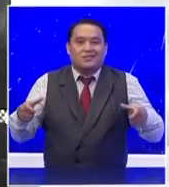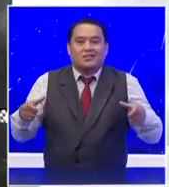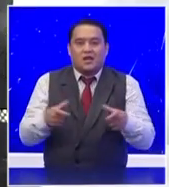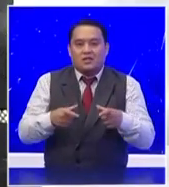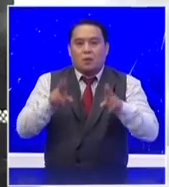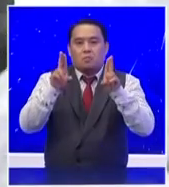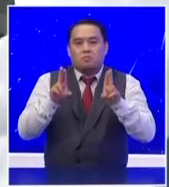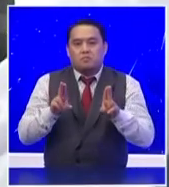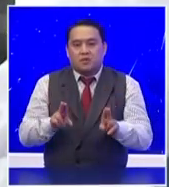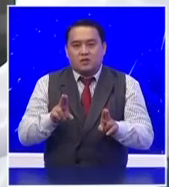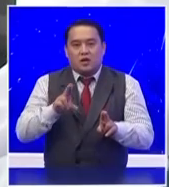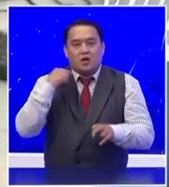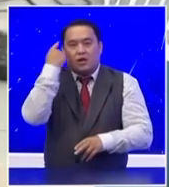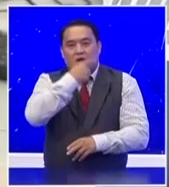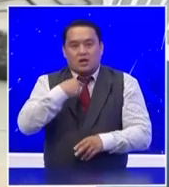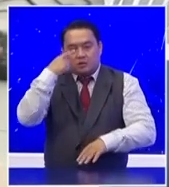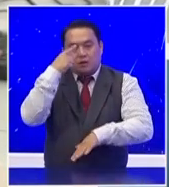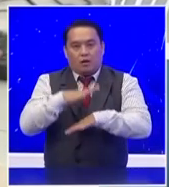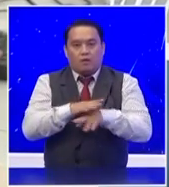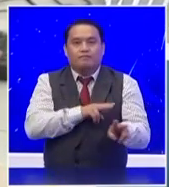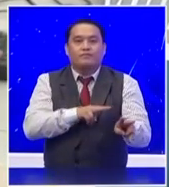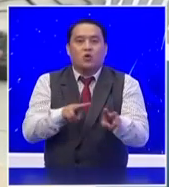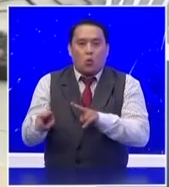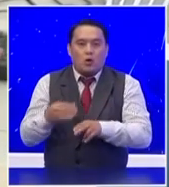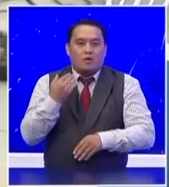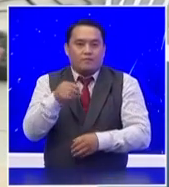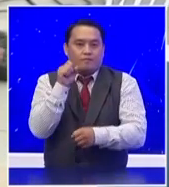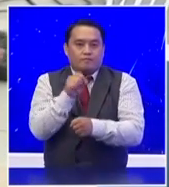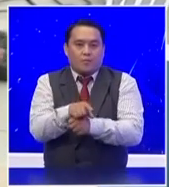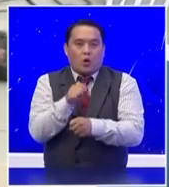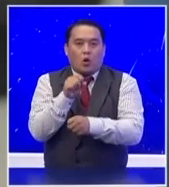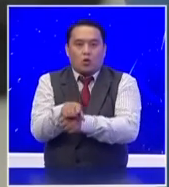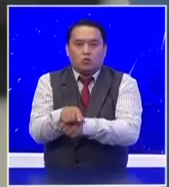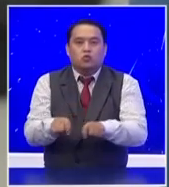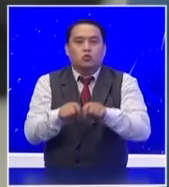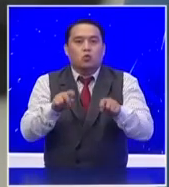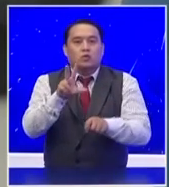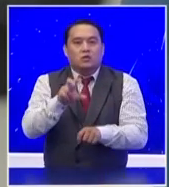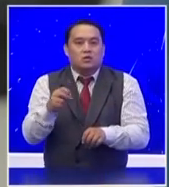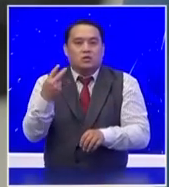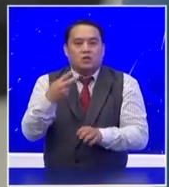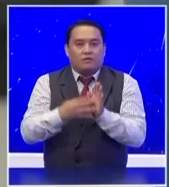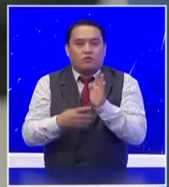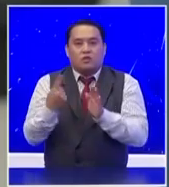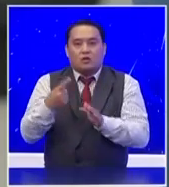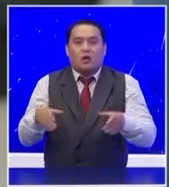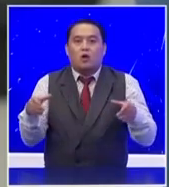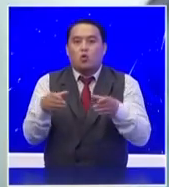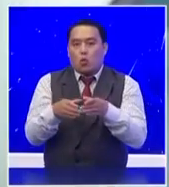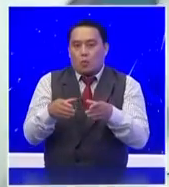мер. Вопрос на личном контроле акима области. По его же поручению была создана 391 мобильная